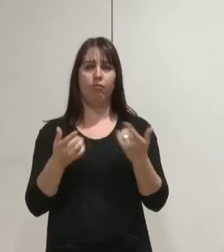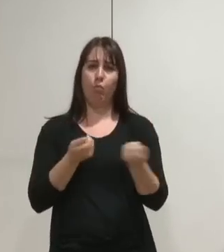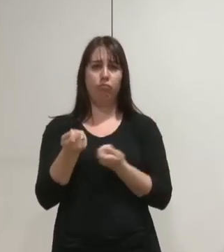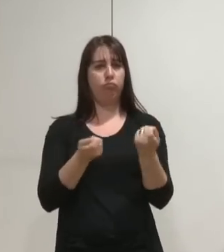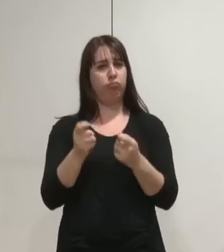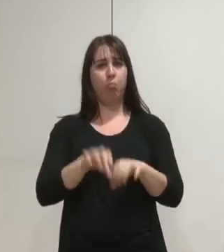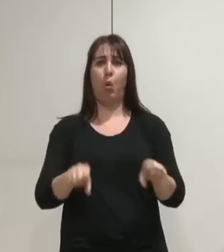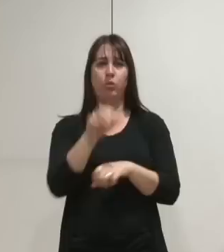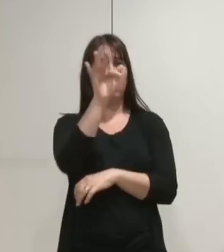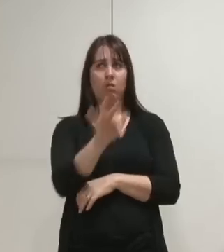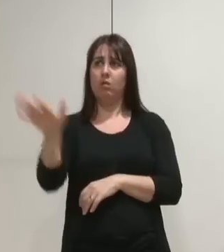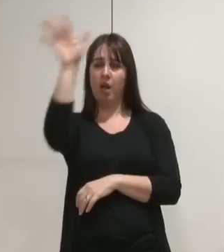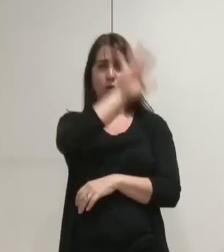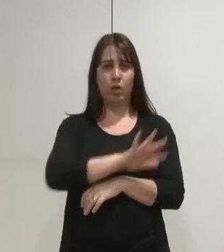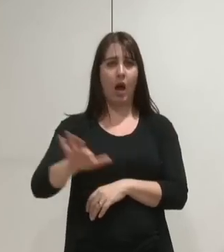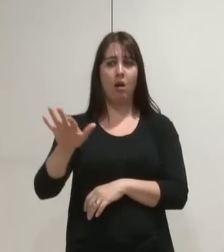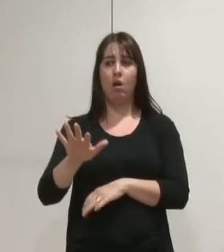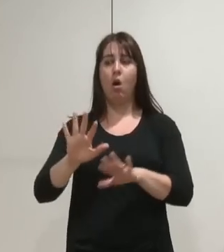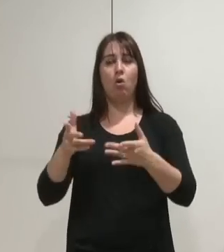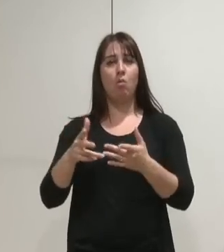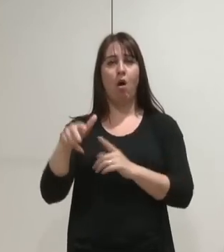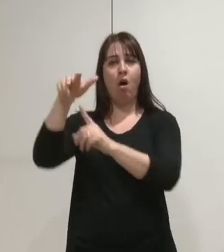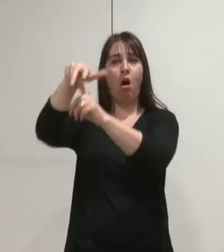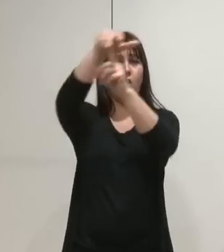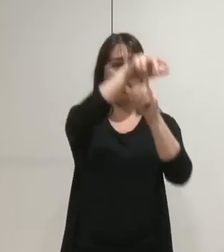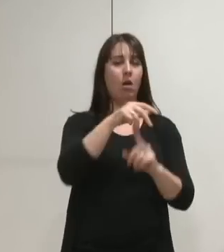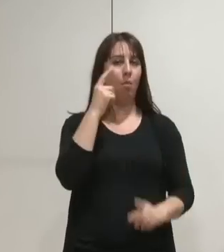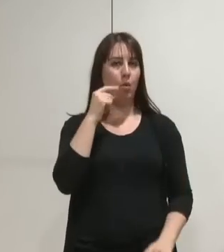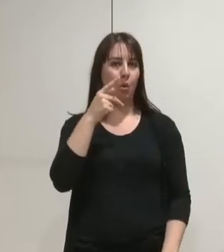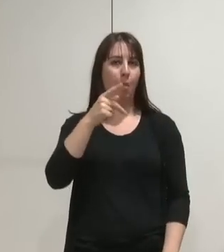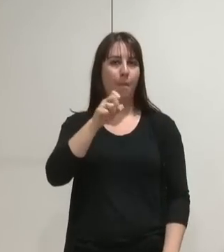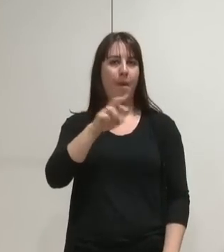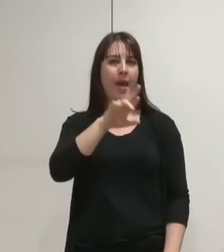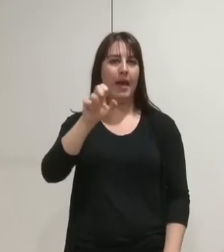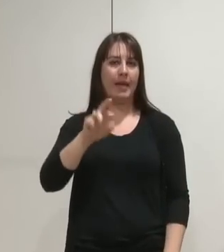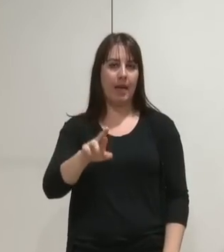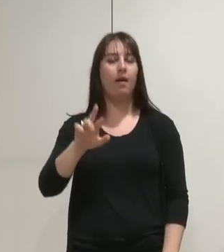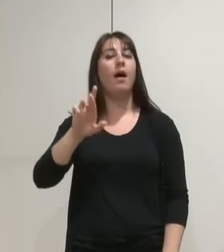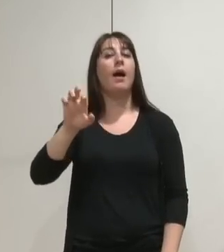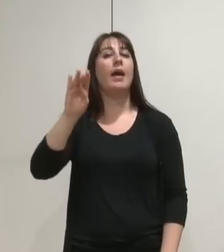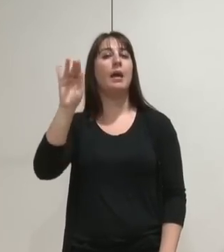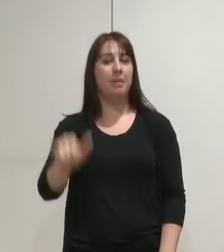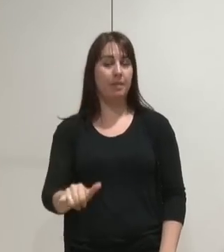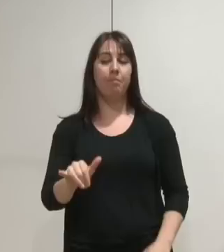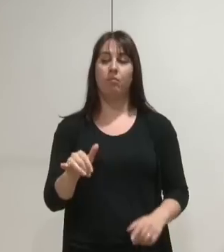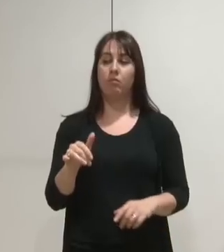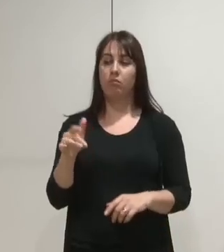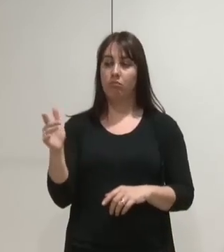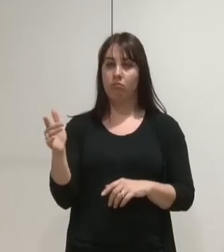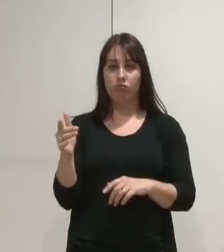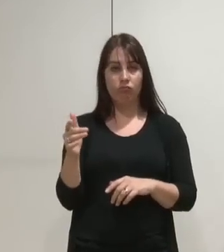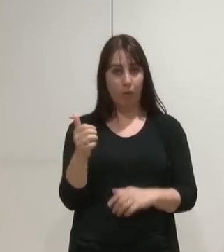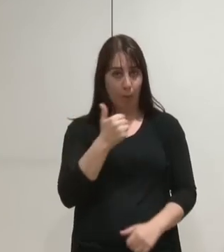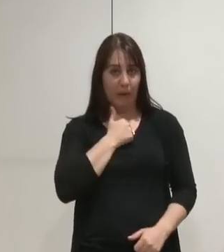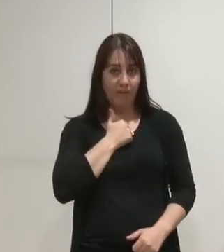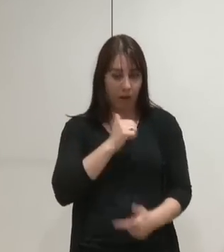nationalement avec un correspondant local en l'occurrence Rémi Perrier et que c'est les deux privés qui